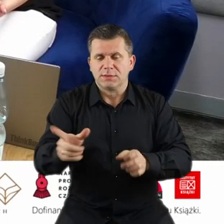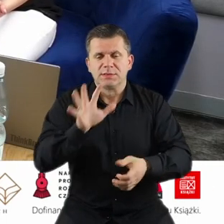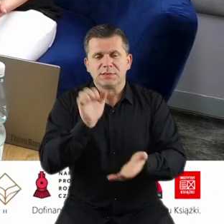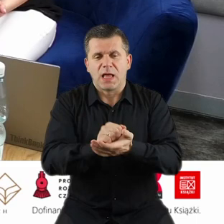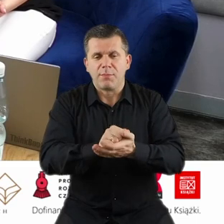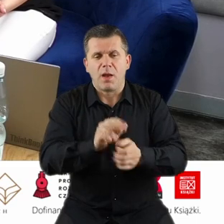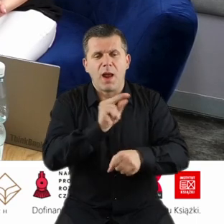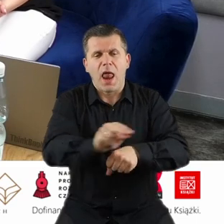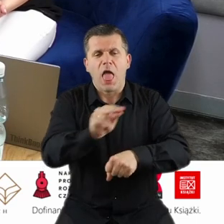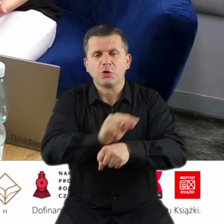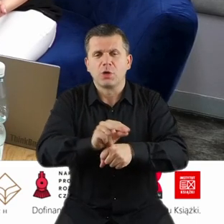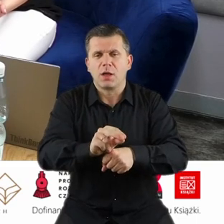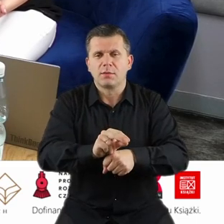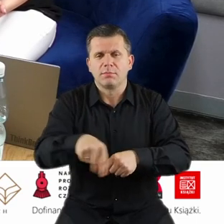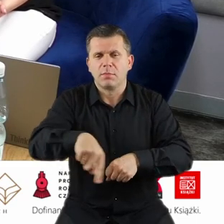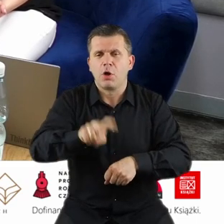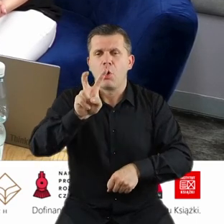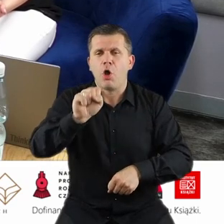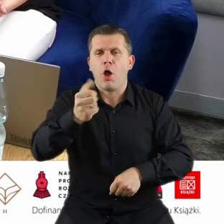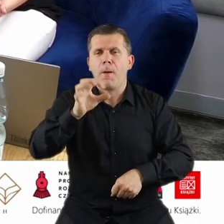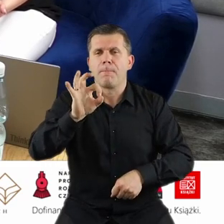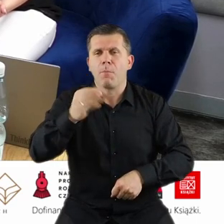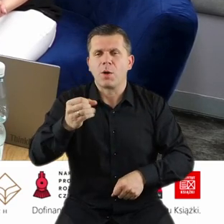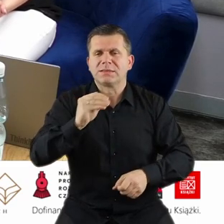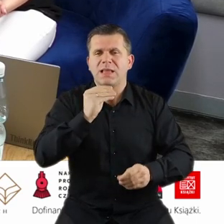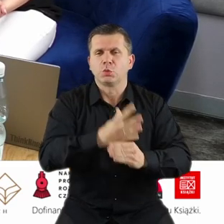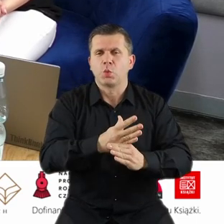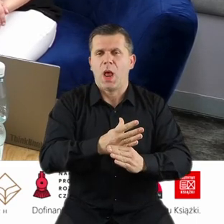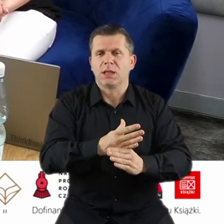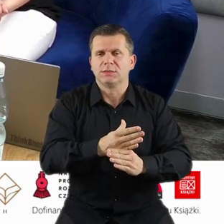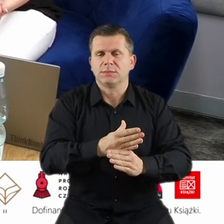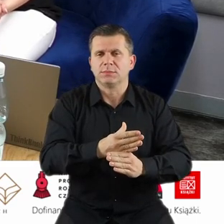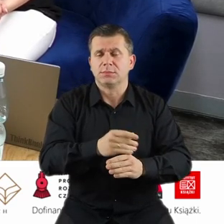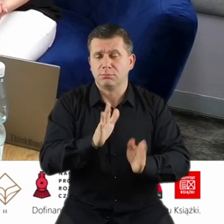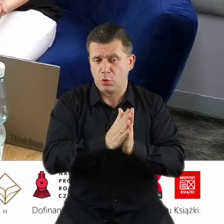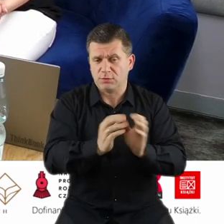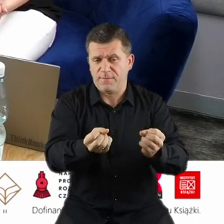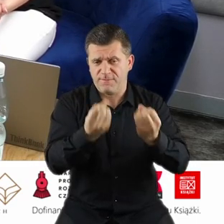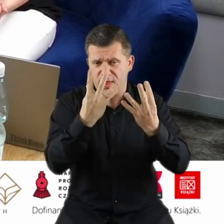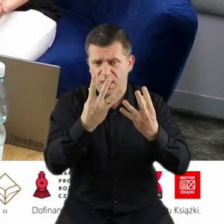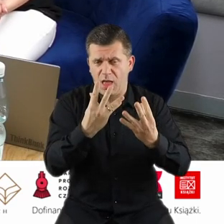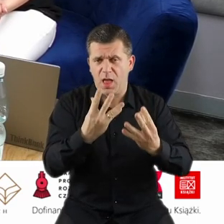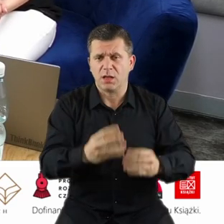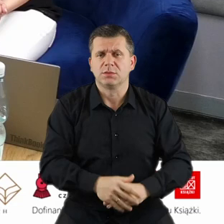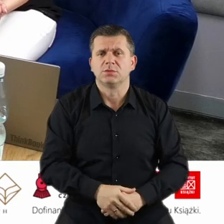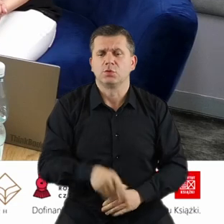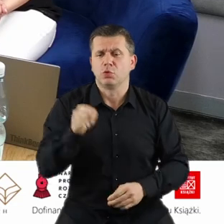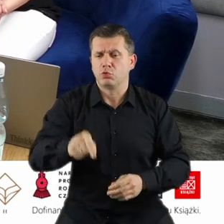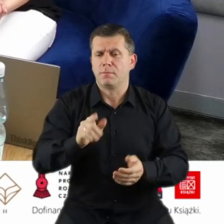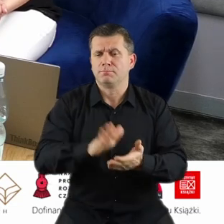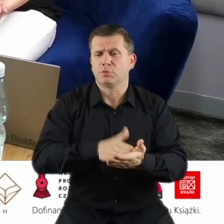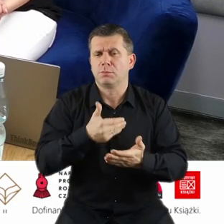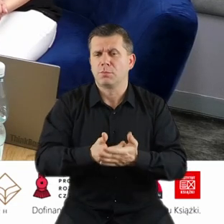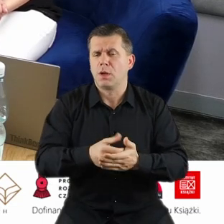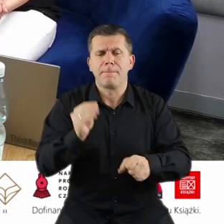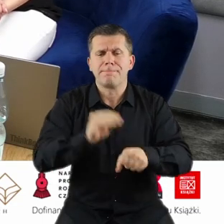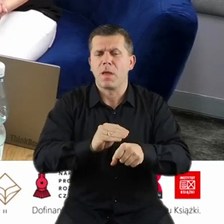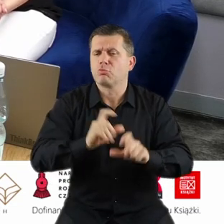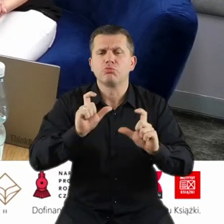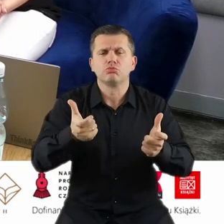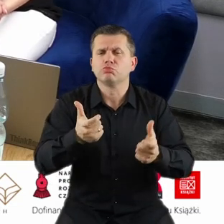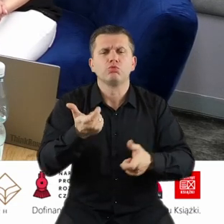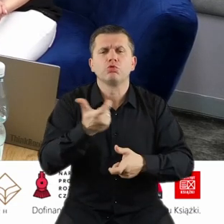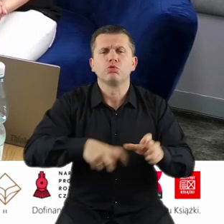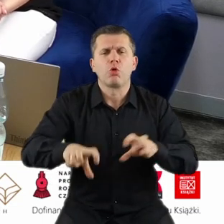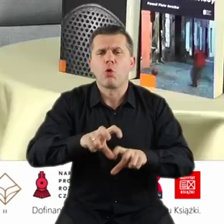z homoseksualizmu posłużył się pan metodą reportażu uczestniczącego. Czy mógłby nam pan wyjaśnić, na czym konkretnie w tym przypadku ta metoda